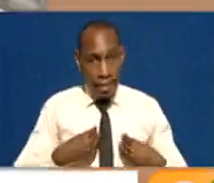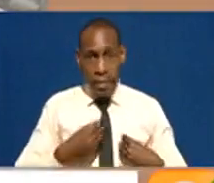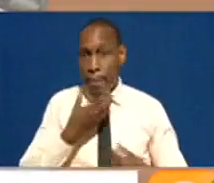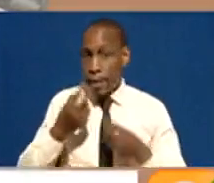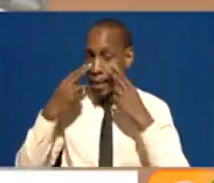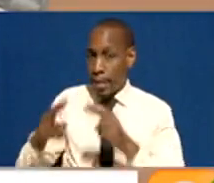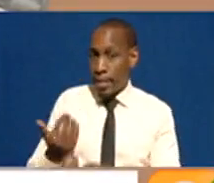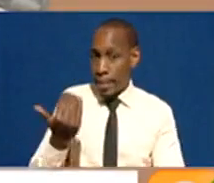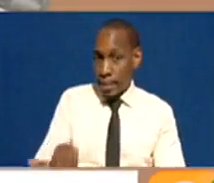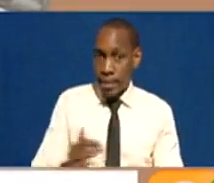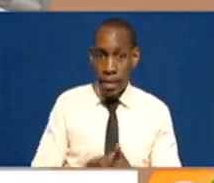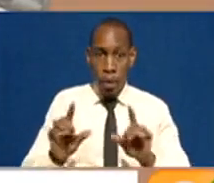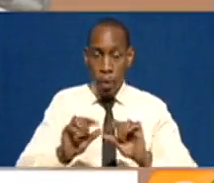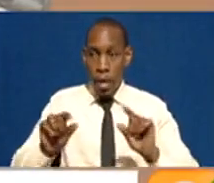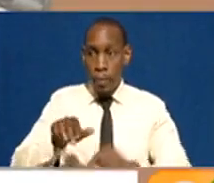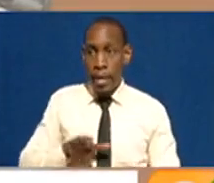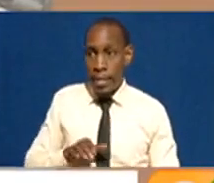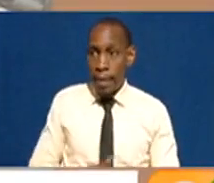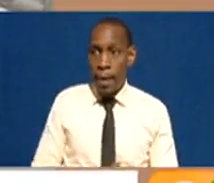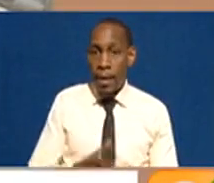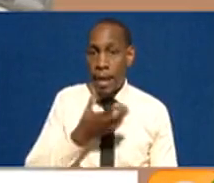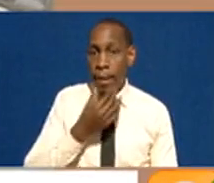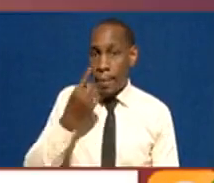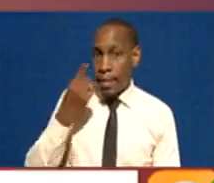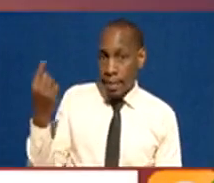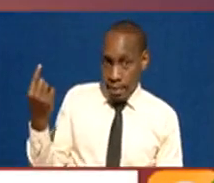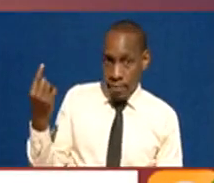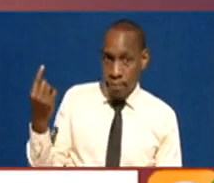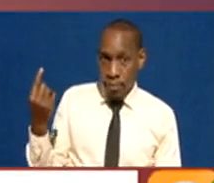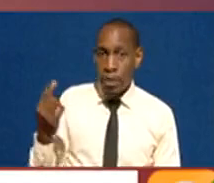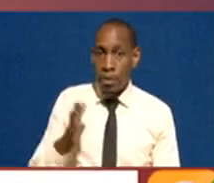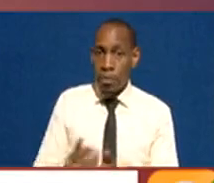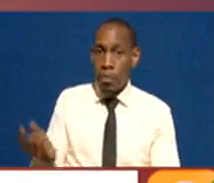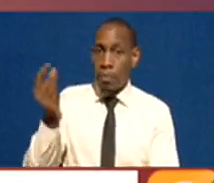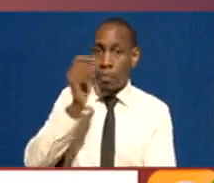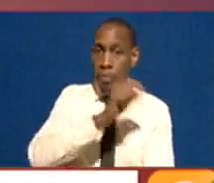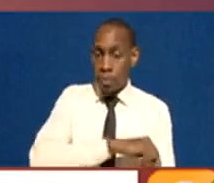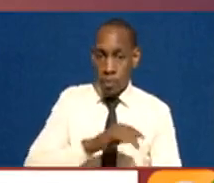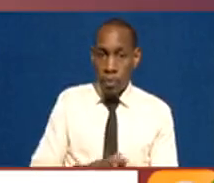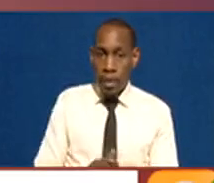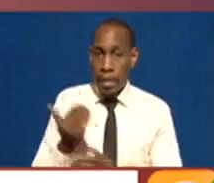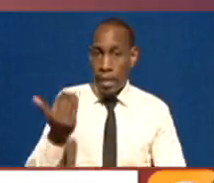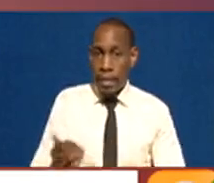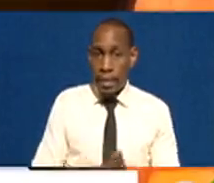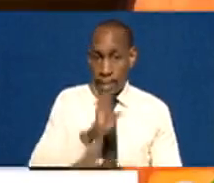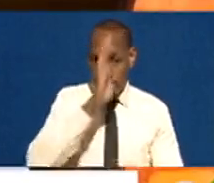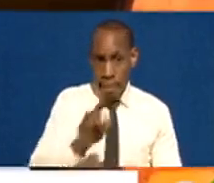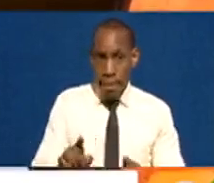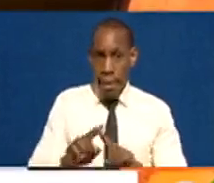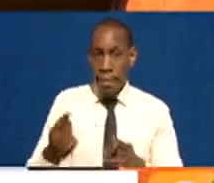baby. Kulingana na Elizabeth, Musyoka alikuwa akishinda na mwanawe kila Jumapili, ila